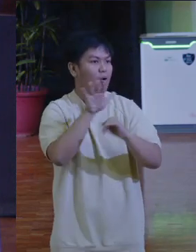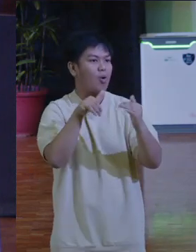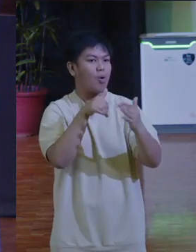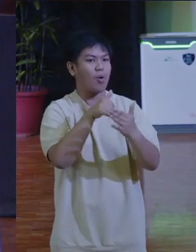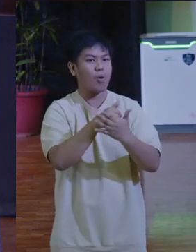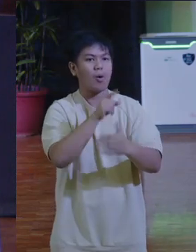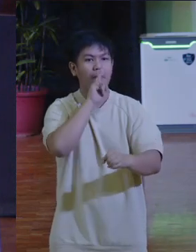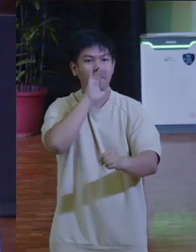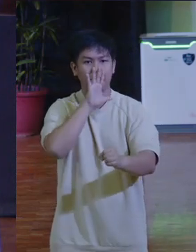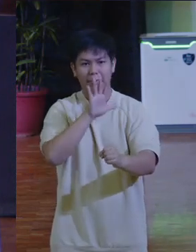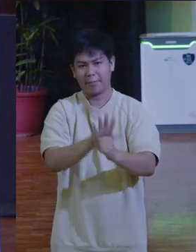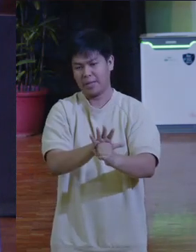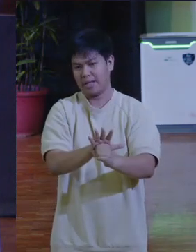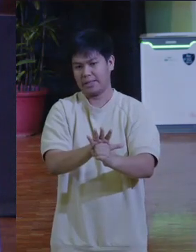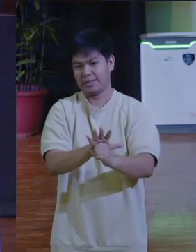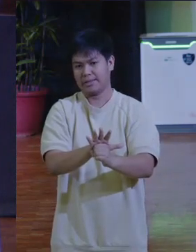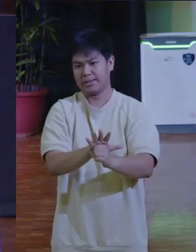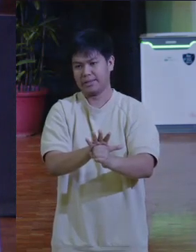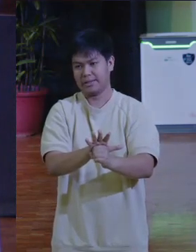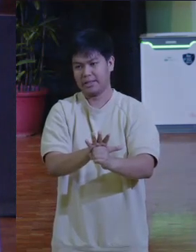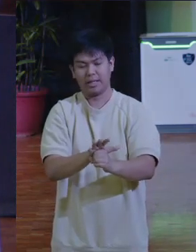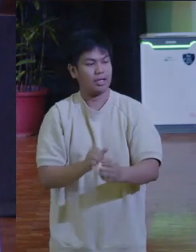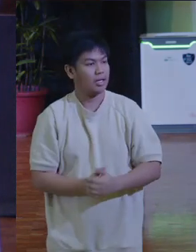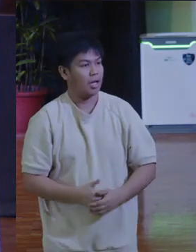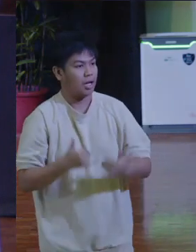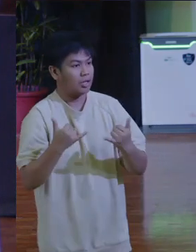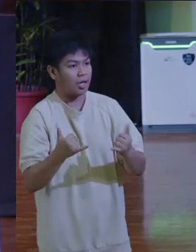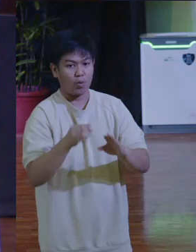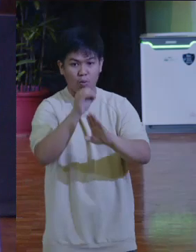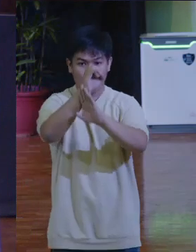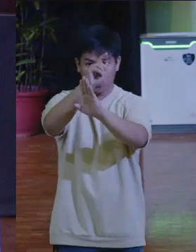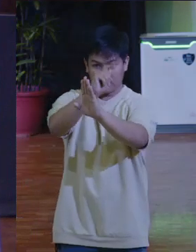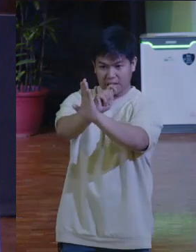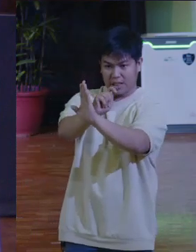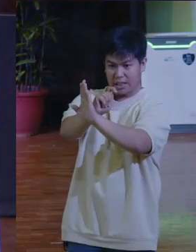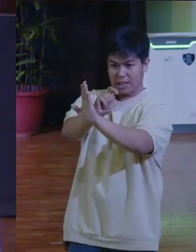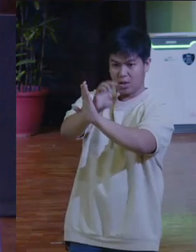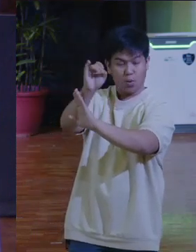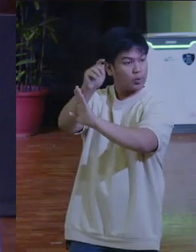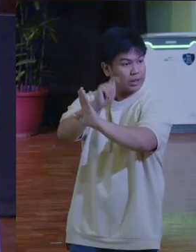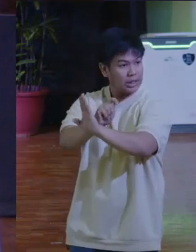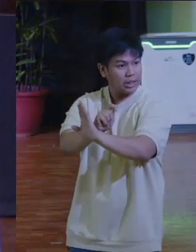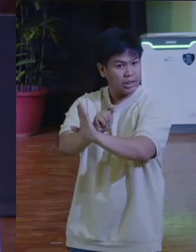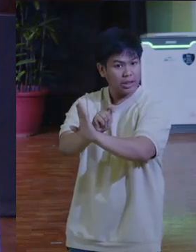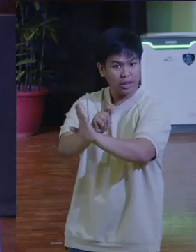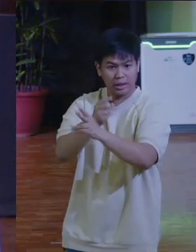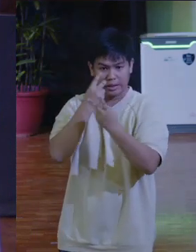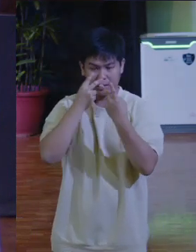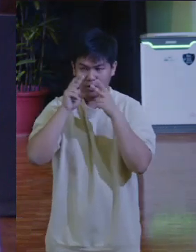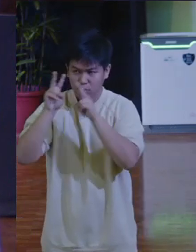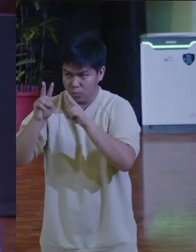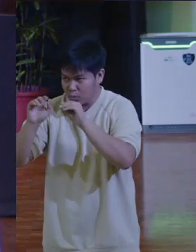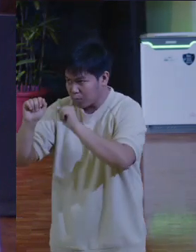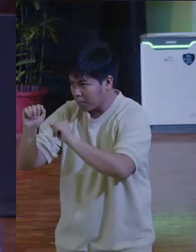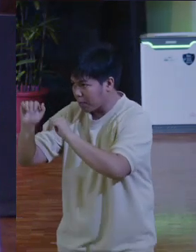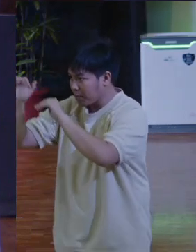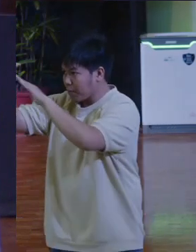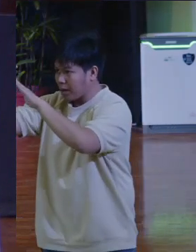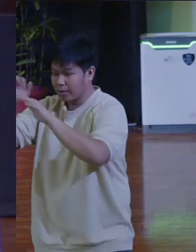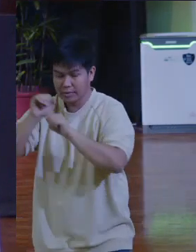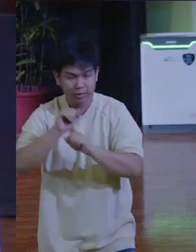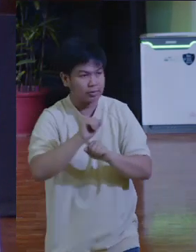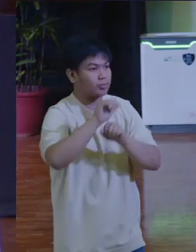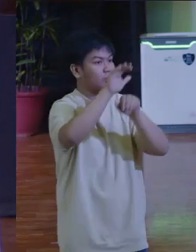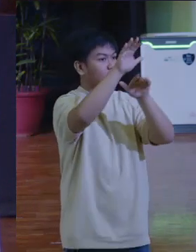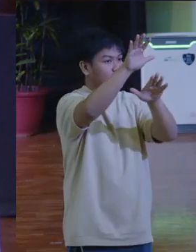isang prinsipyo sa Old Testament prophecy, yung parang nakikita ng propeta ay dalawang bundok. Pero kung minsan,